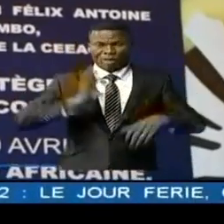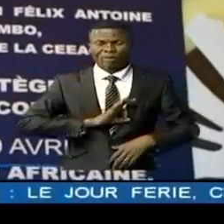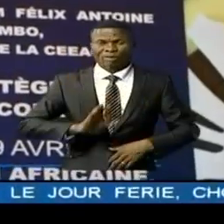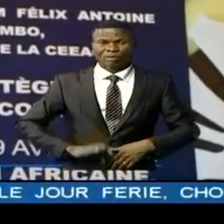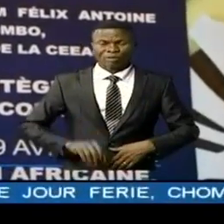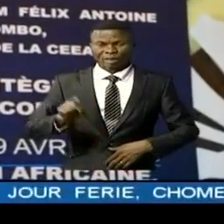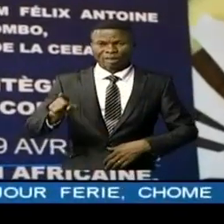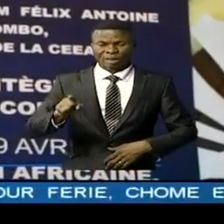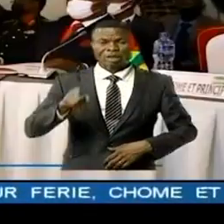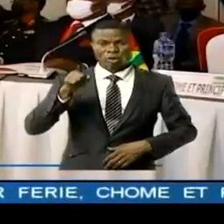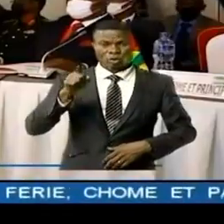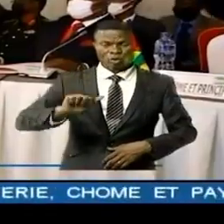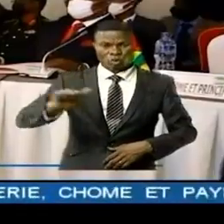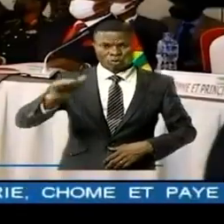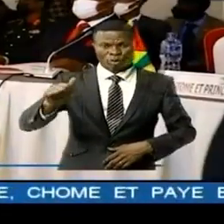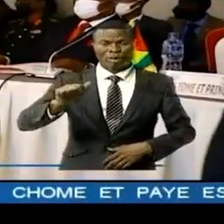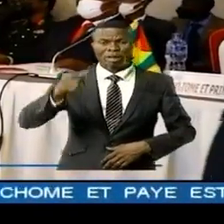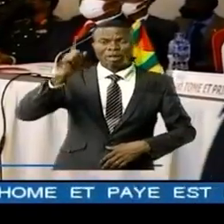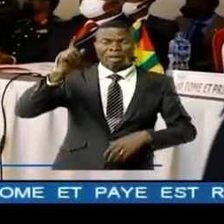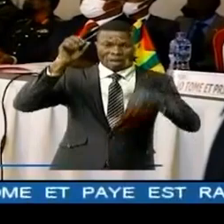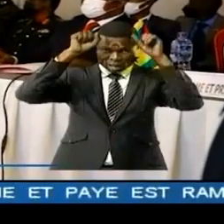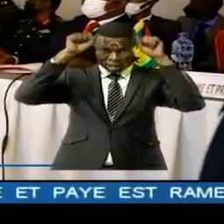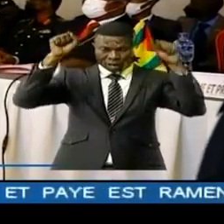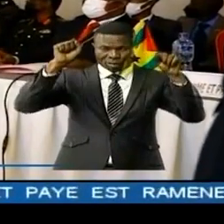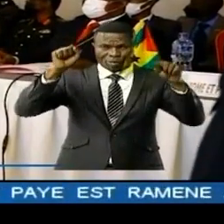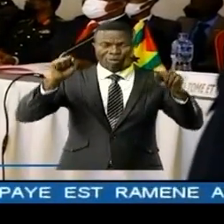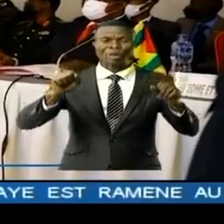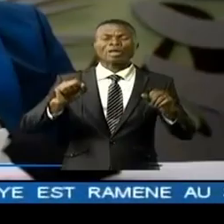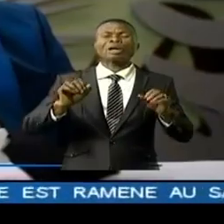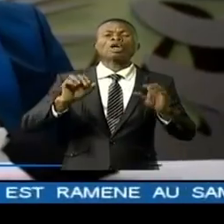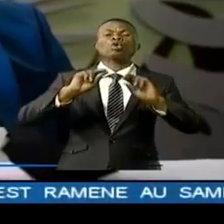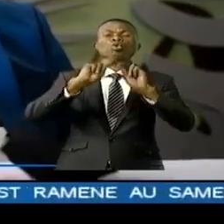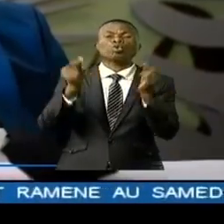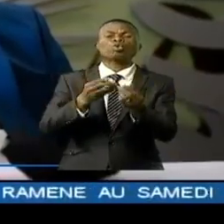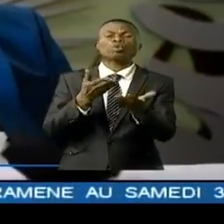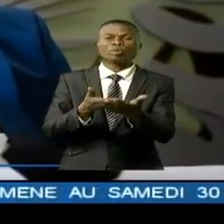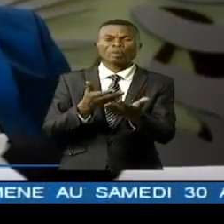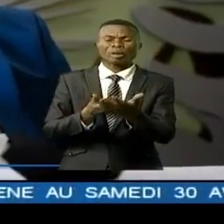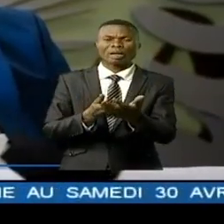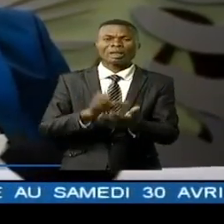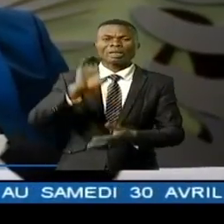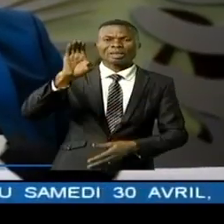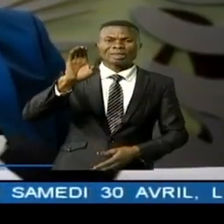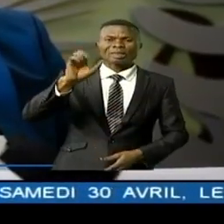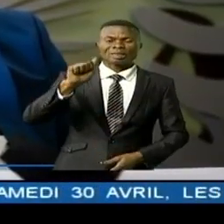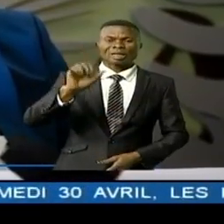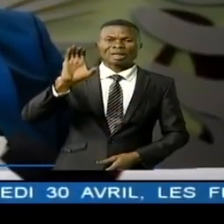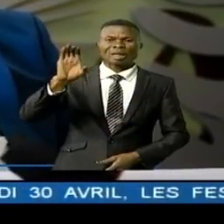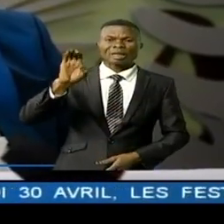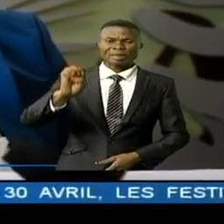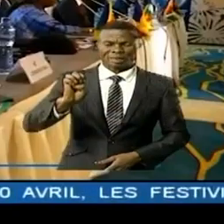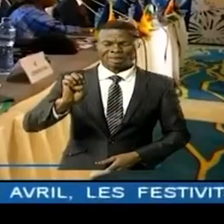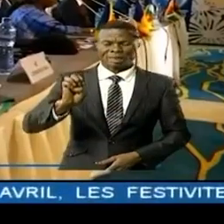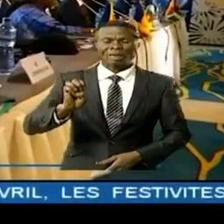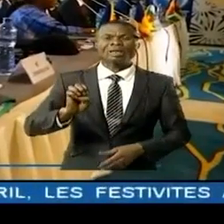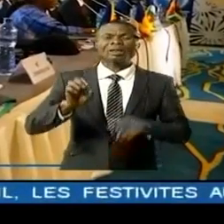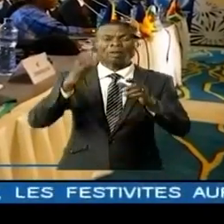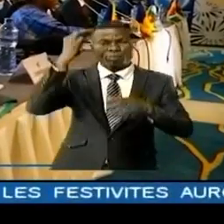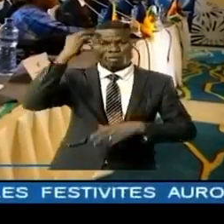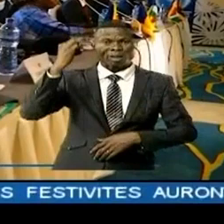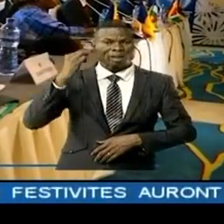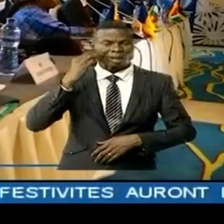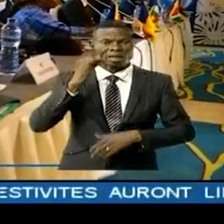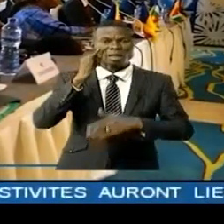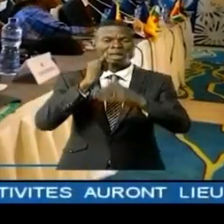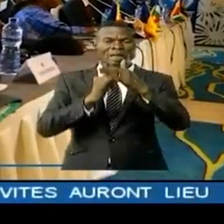dit-il en gros et le président ont un exercice de la ceeac rassure didier matin gamme comme sous ministre de